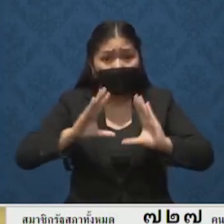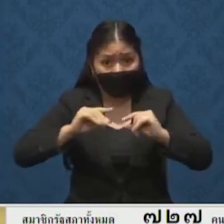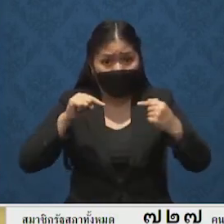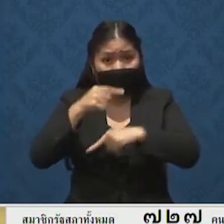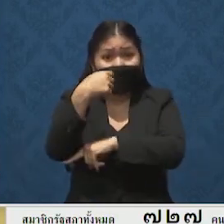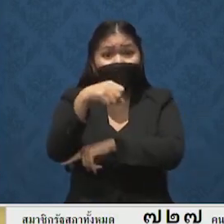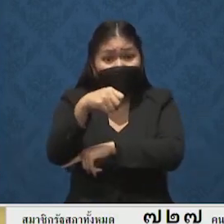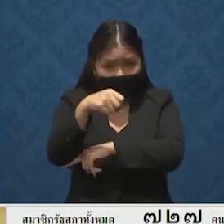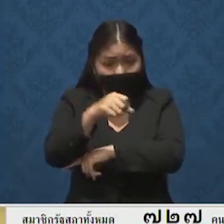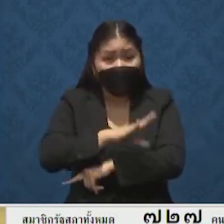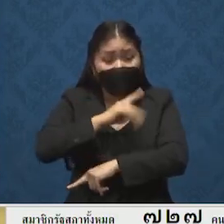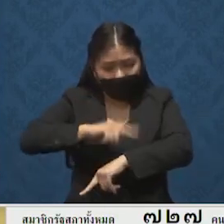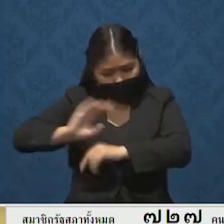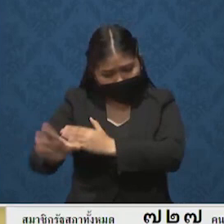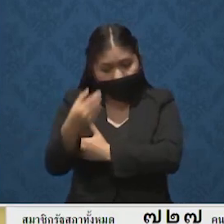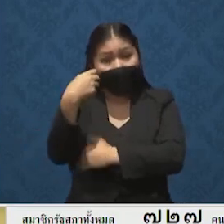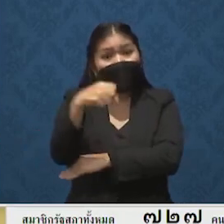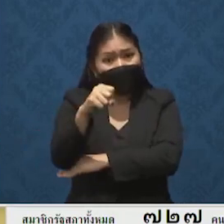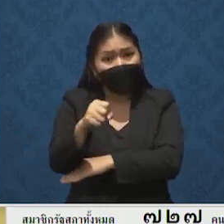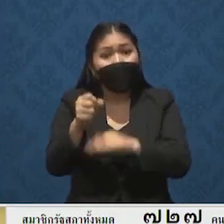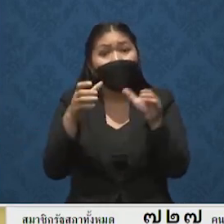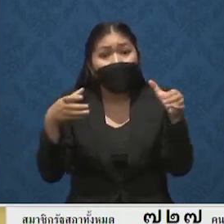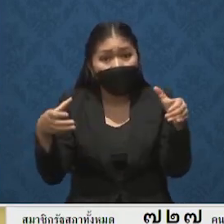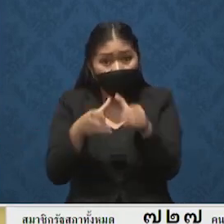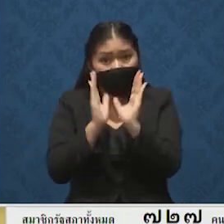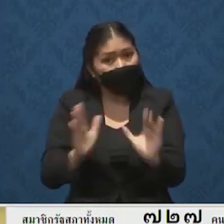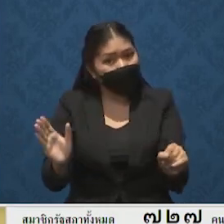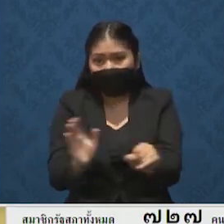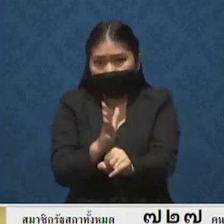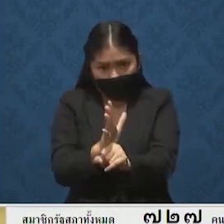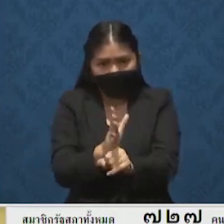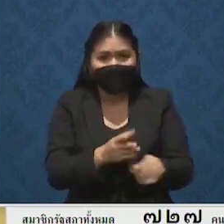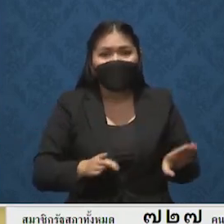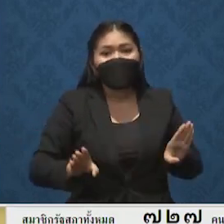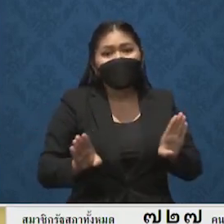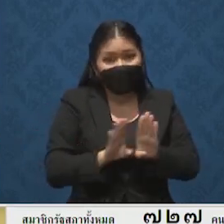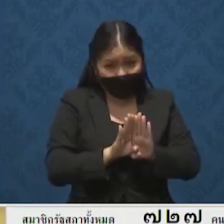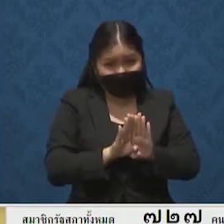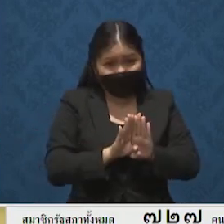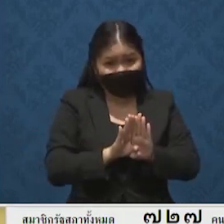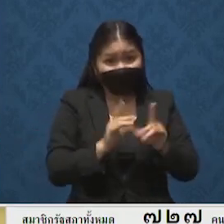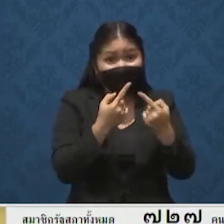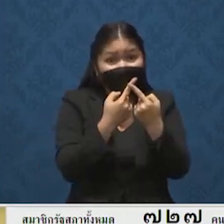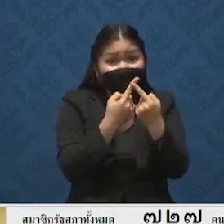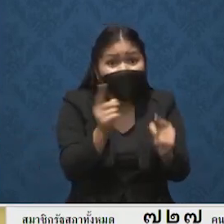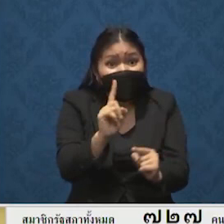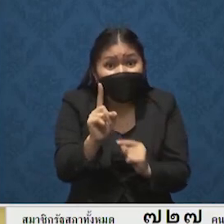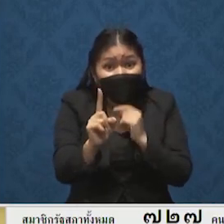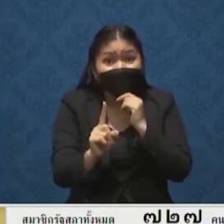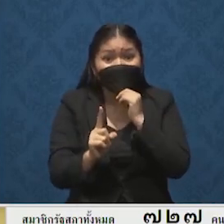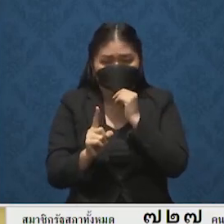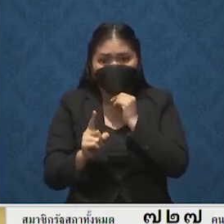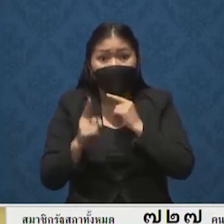ว่าถ้า10โมงไม่ครบเนี่ยก็ปิดแต่ในการประชุมวันนี้เนี่ยไม่ได้ตกลงเรื่องเวลาฮ